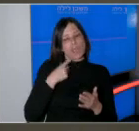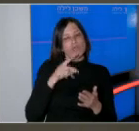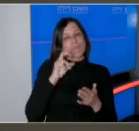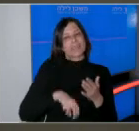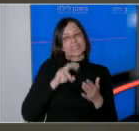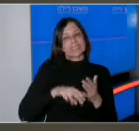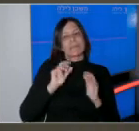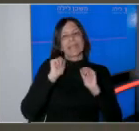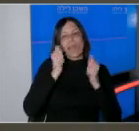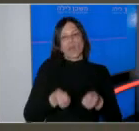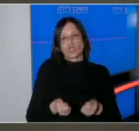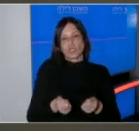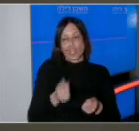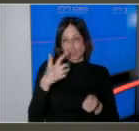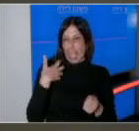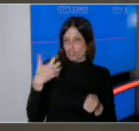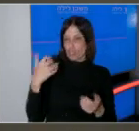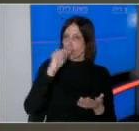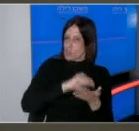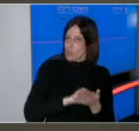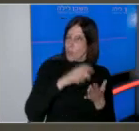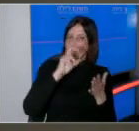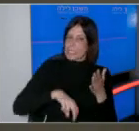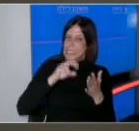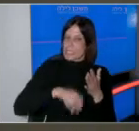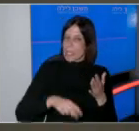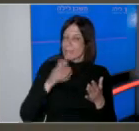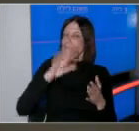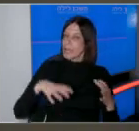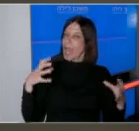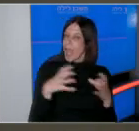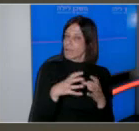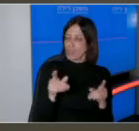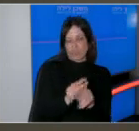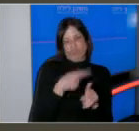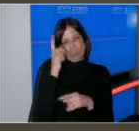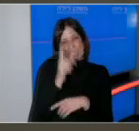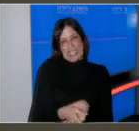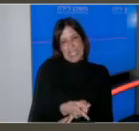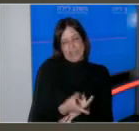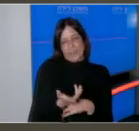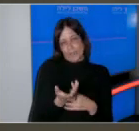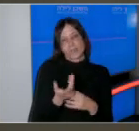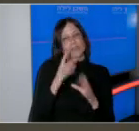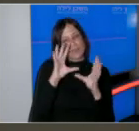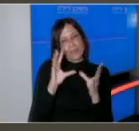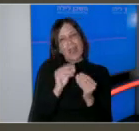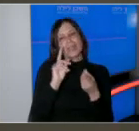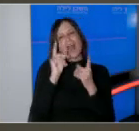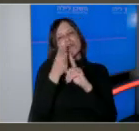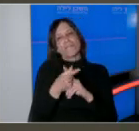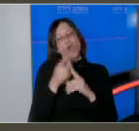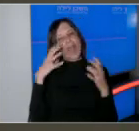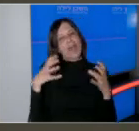בכל העולם המתוקן, שהעשירים ישלמו מיסים, גם חברות, כמו שצריך, ובכלל, שנהפוך